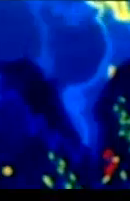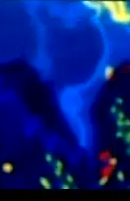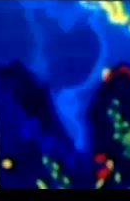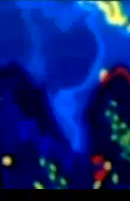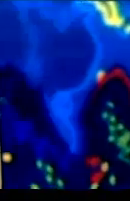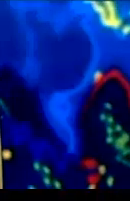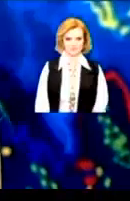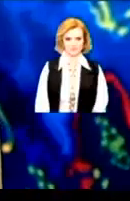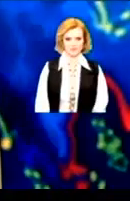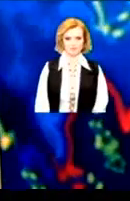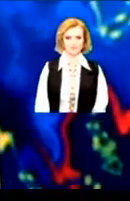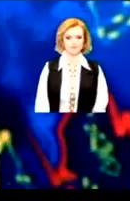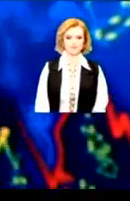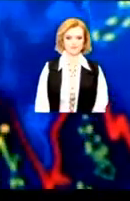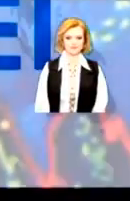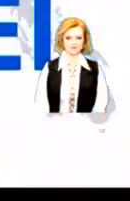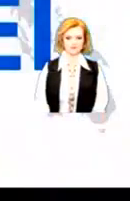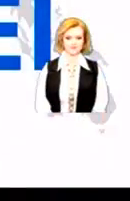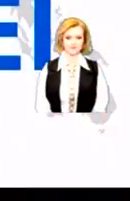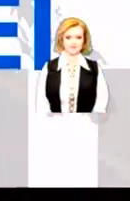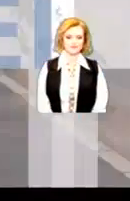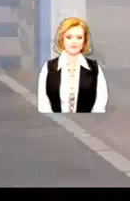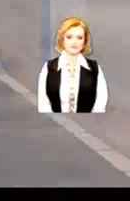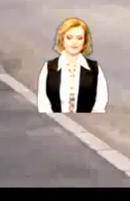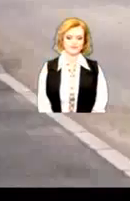Iată principalele subiecte.